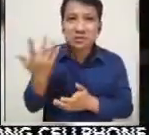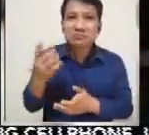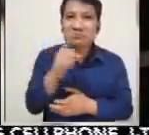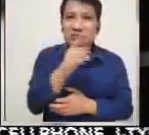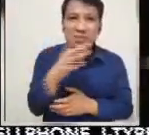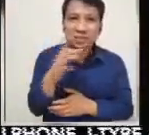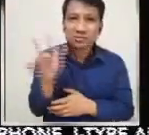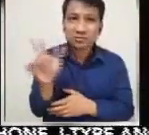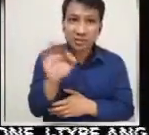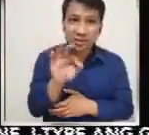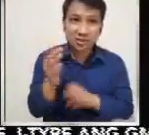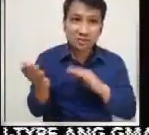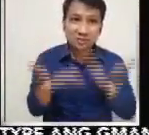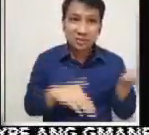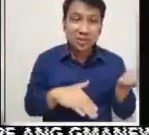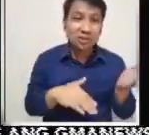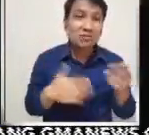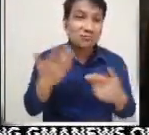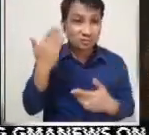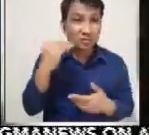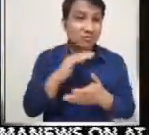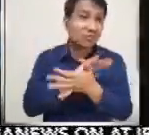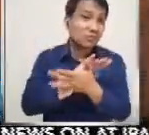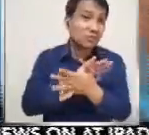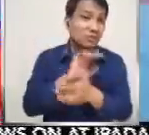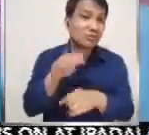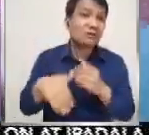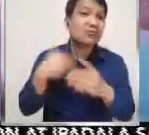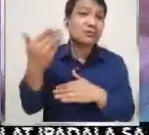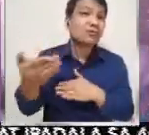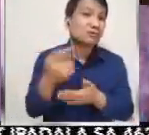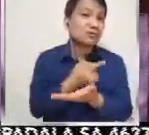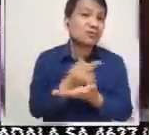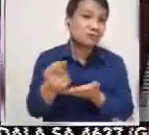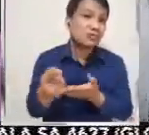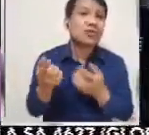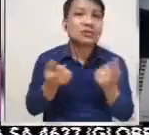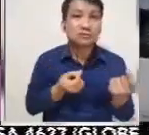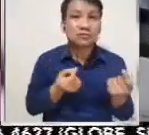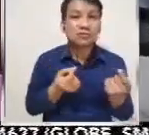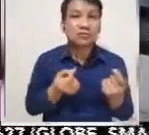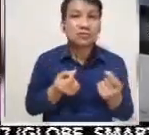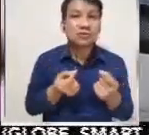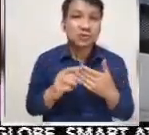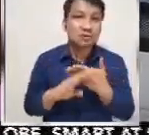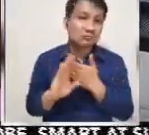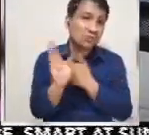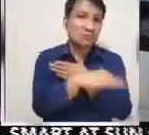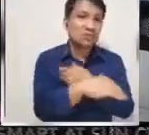dahil sa COVID-19. Posibleng sa susunod na linggo na raw gawin ang repatriation.